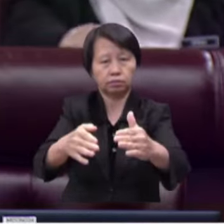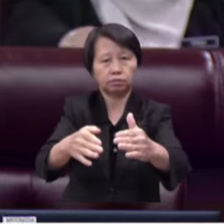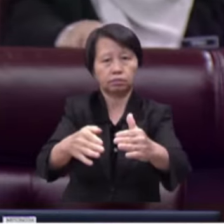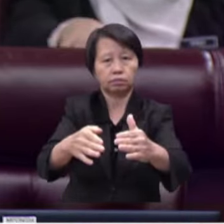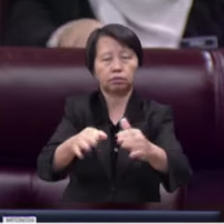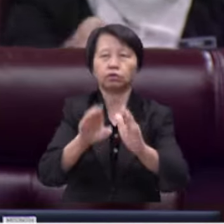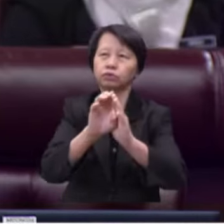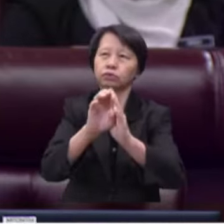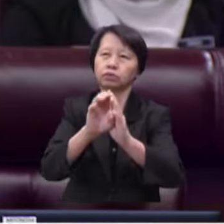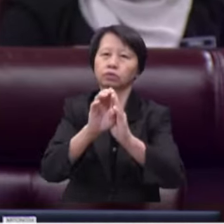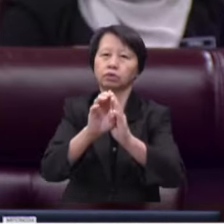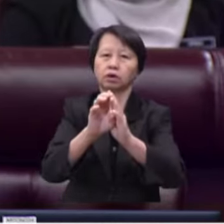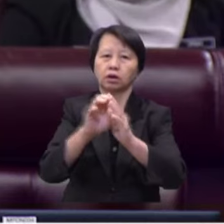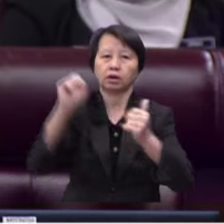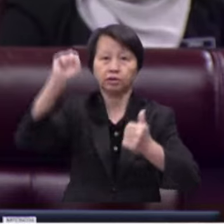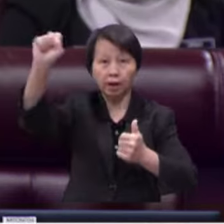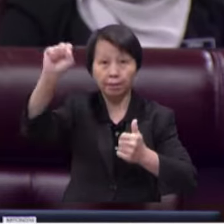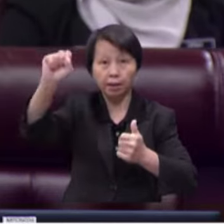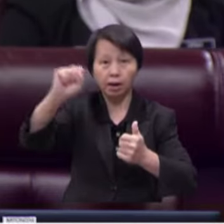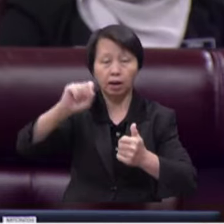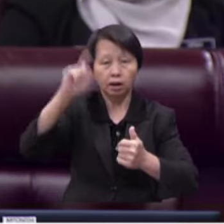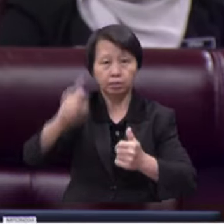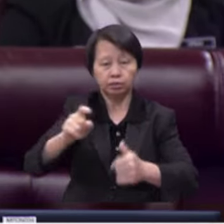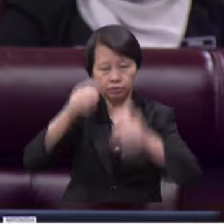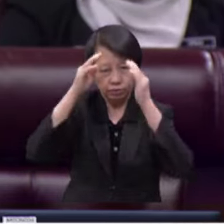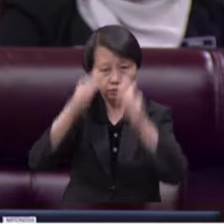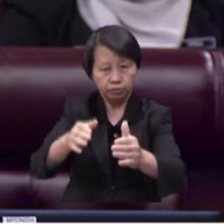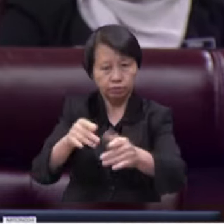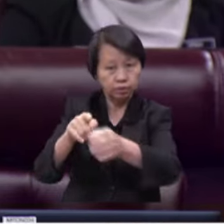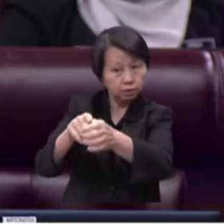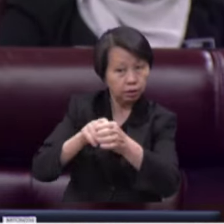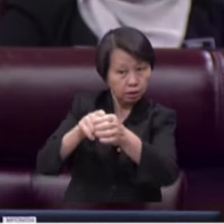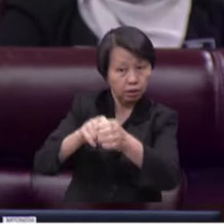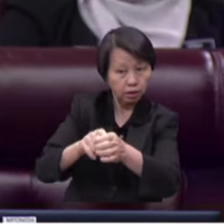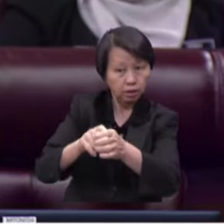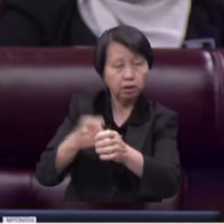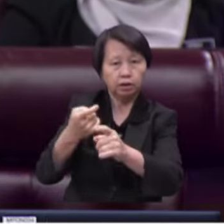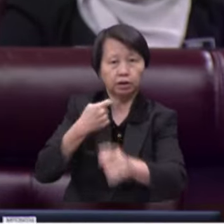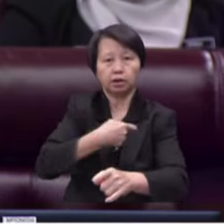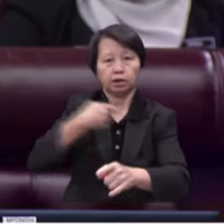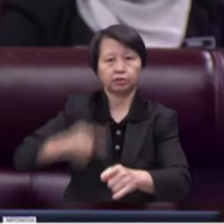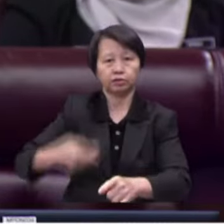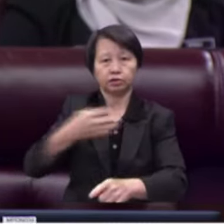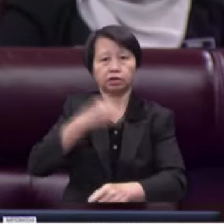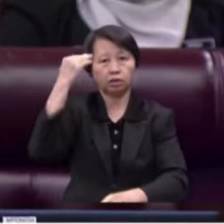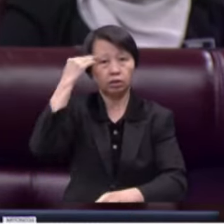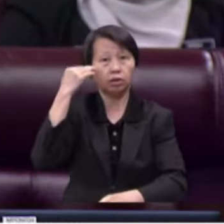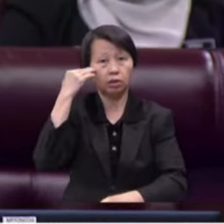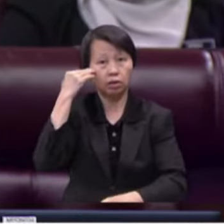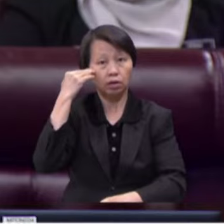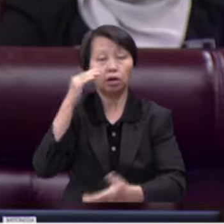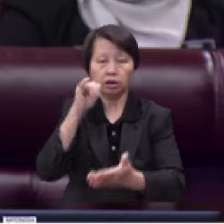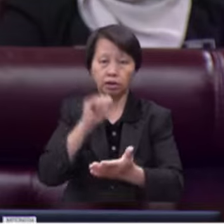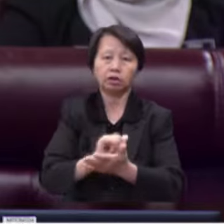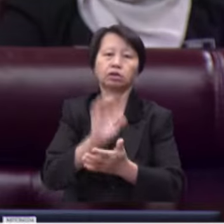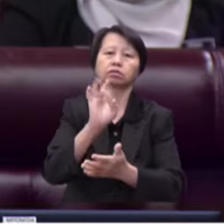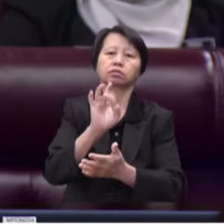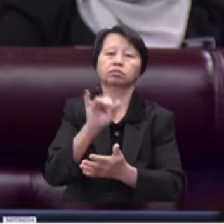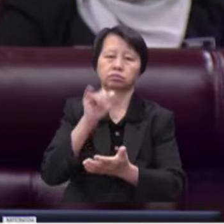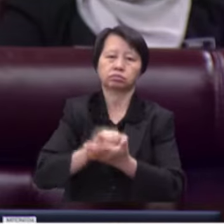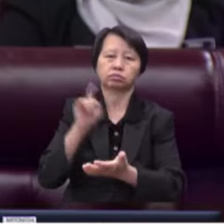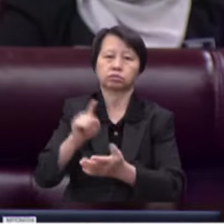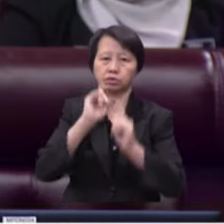sebagai contoh negeri Sabah perlu menumpukkan untuk menarik tanggung pada negara Cina dan Korea Selatan Nah itu di antara